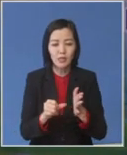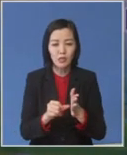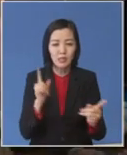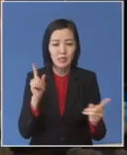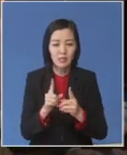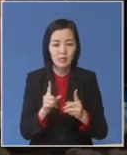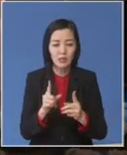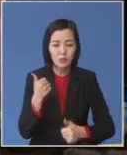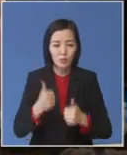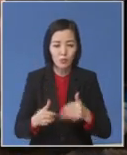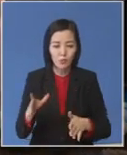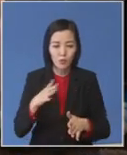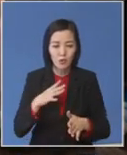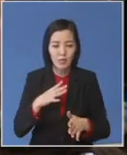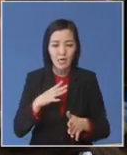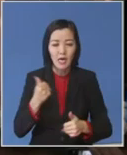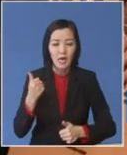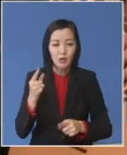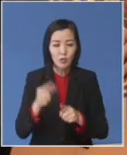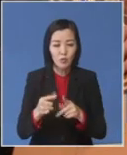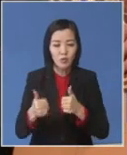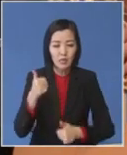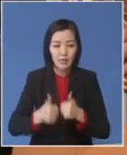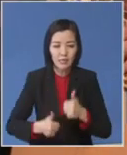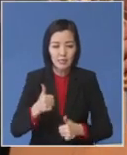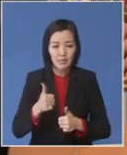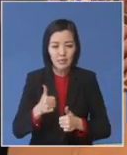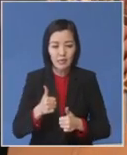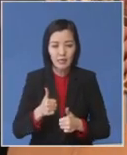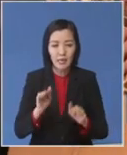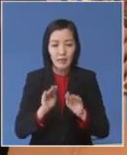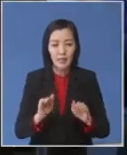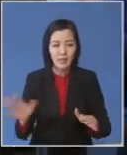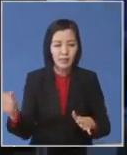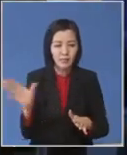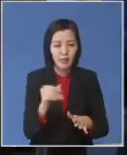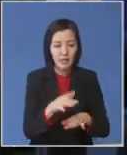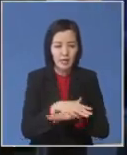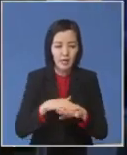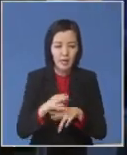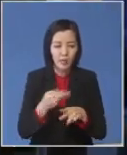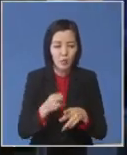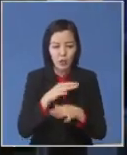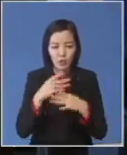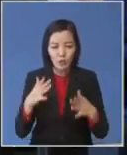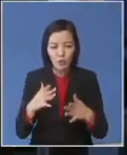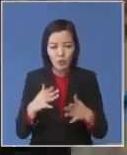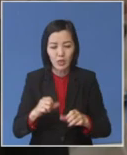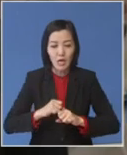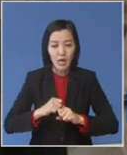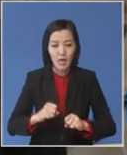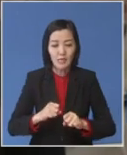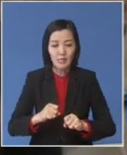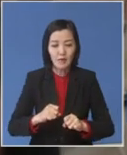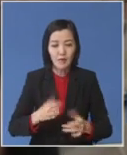отыр. Айтыс десе, ішкен асын жерге қоятын жамбыл жұрты тайлы-таяғы қалмай тегіс жиналған. Ақындар мен батырлар еліне келіп, демін